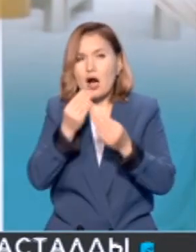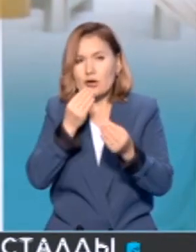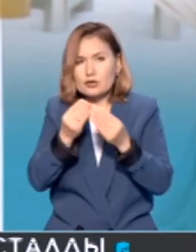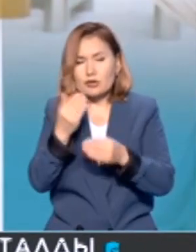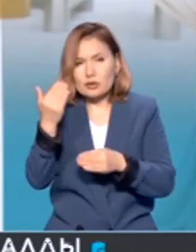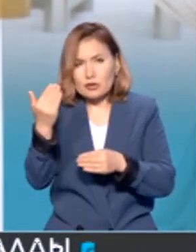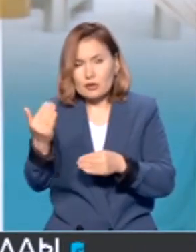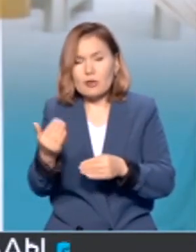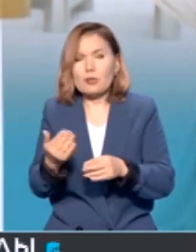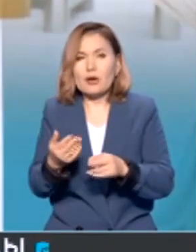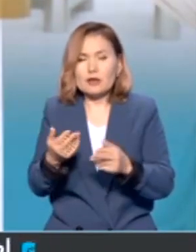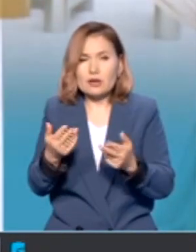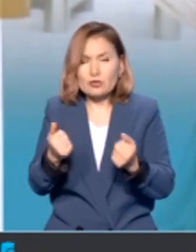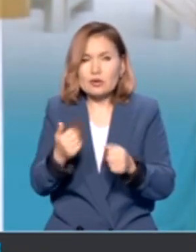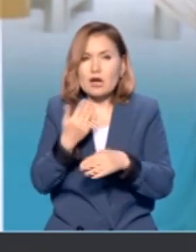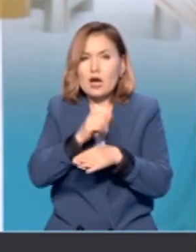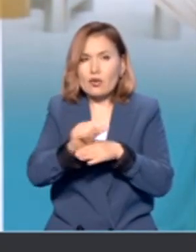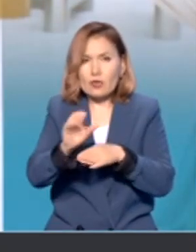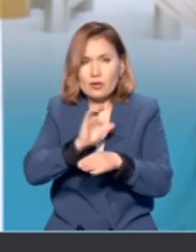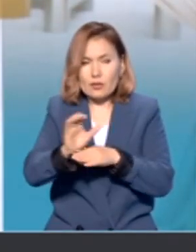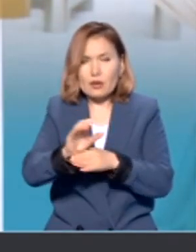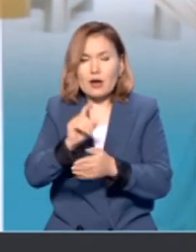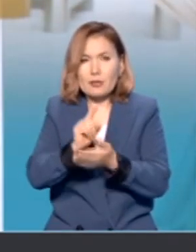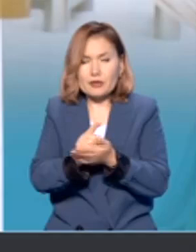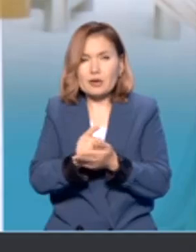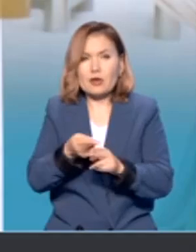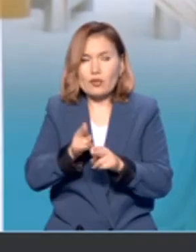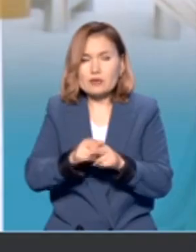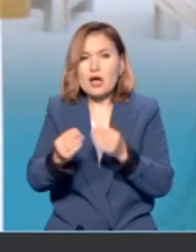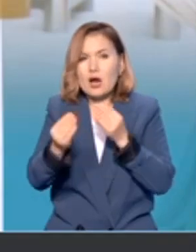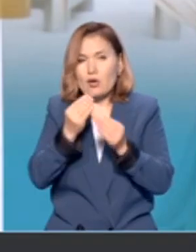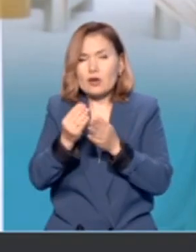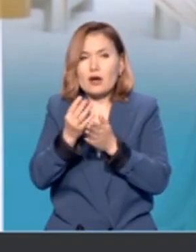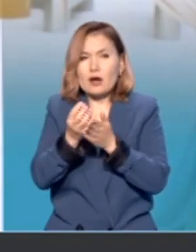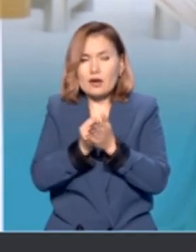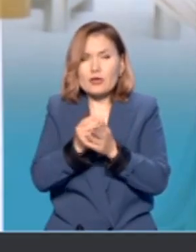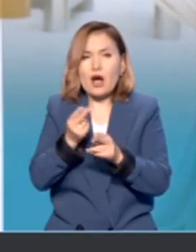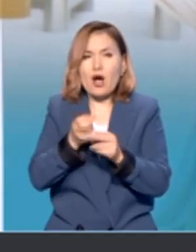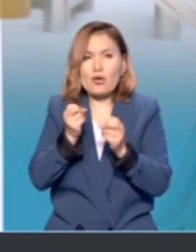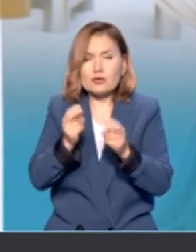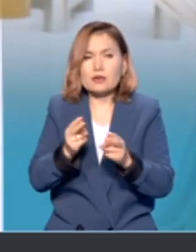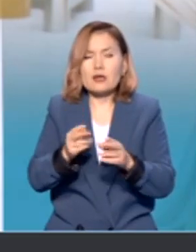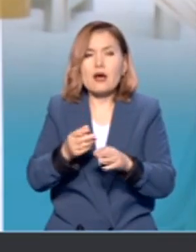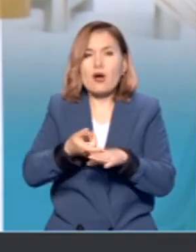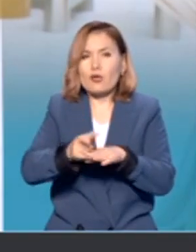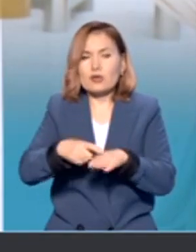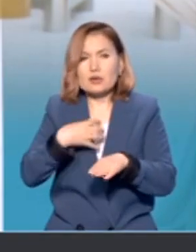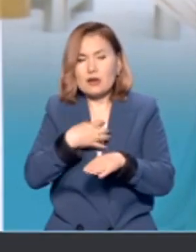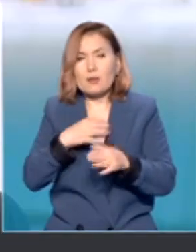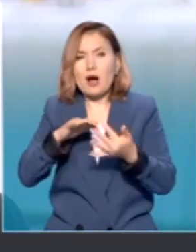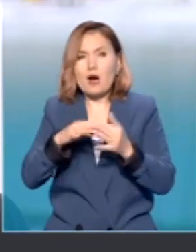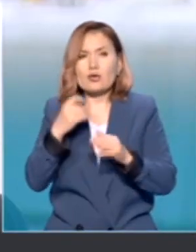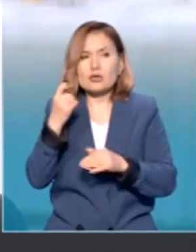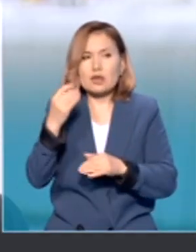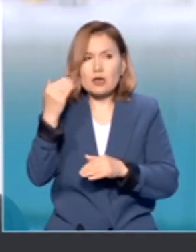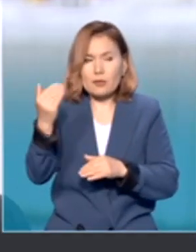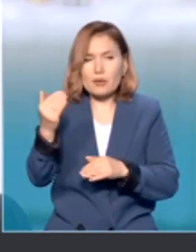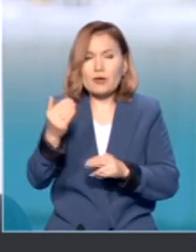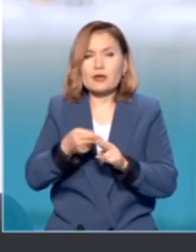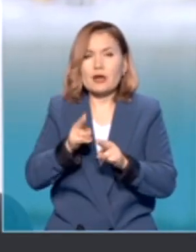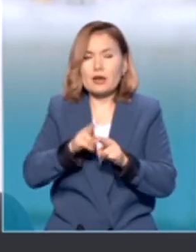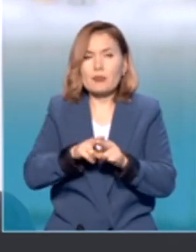қауіпсіздігі деген үлкен мәселе тұр. Бұл тек қана Қазақстанда емес, дүние жүзінде. Осы тұрғыда біздің енді ауыл шаруашылығында